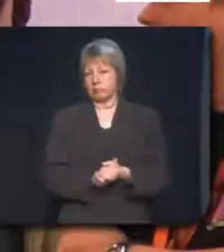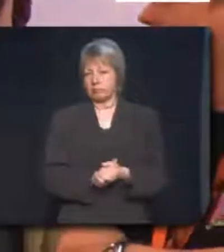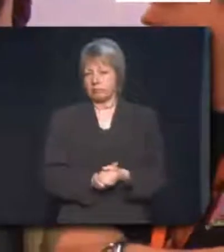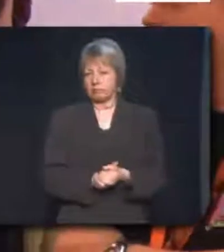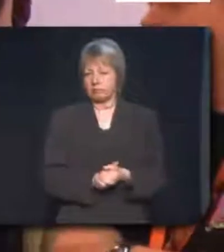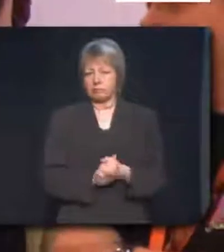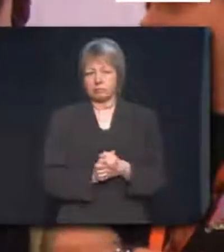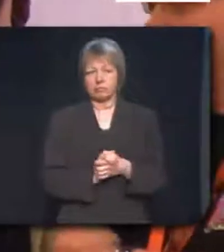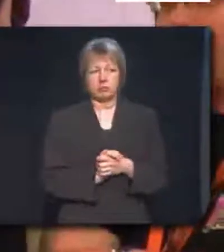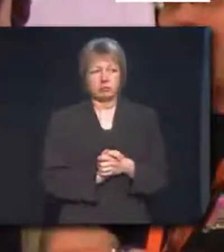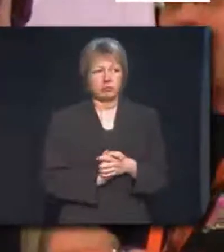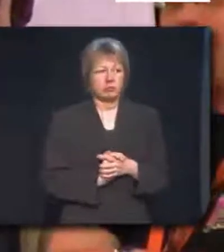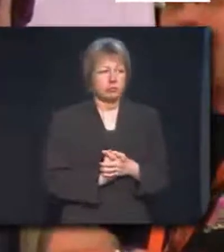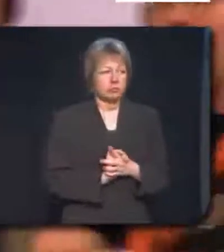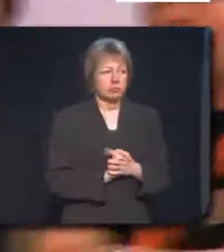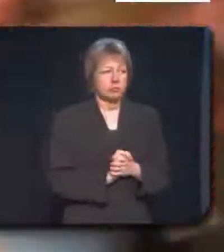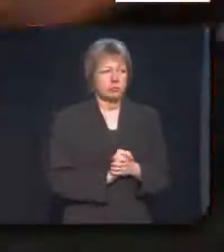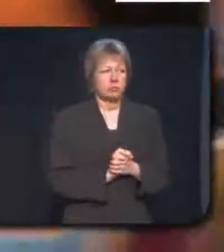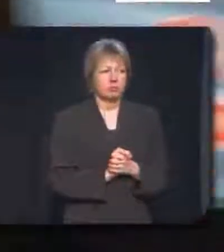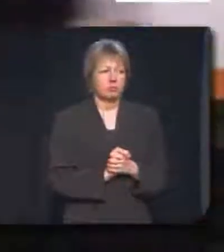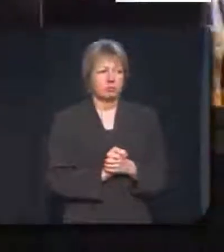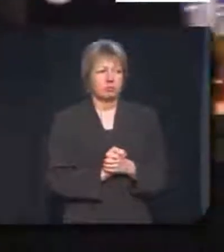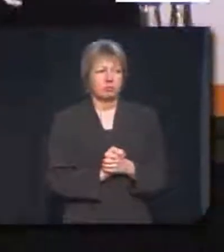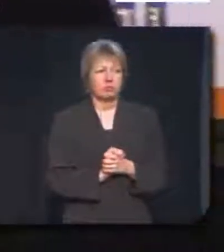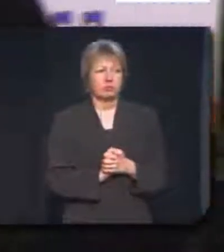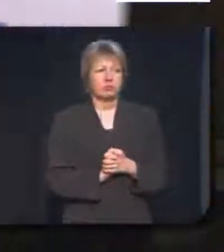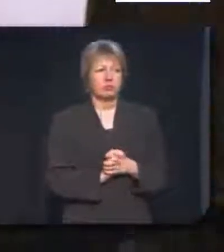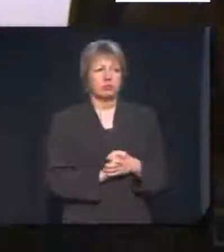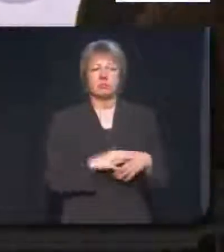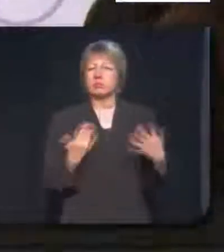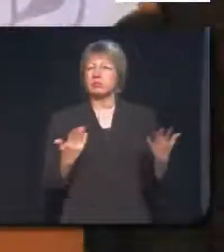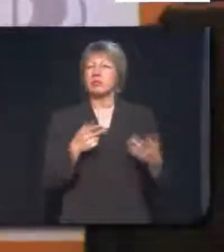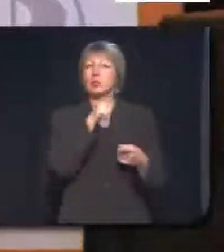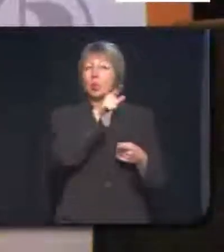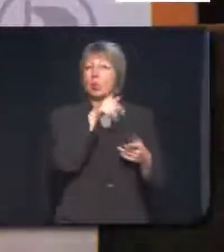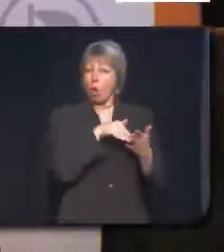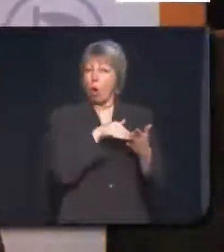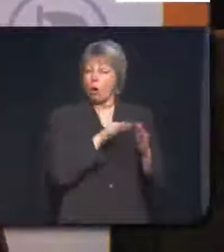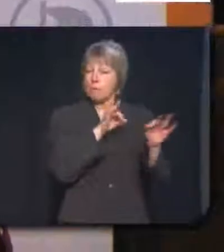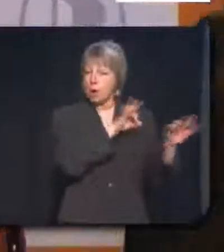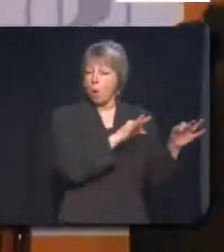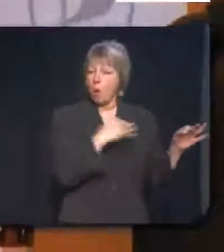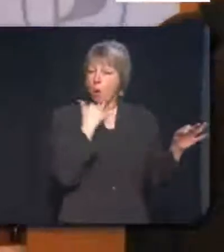so die Rednerliste willst du noch was sagen pro